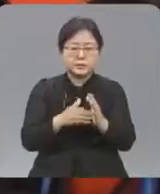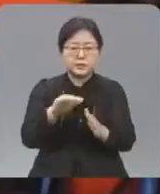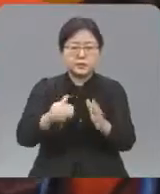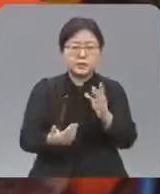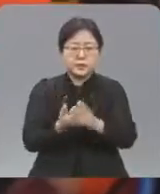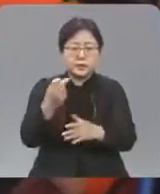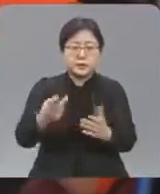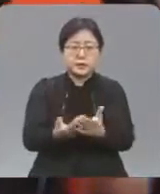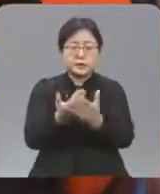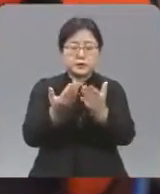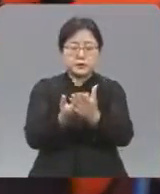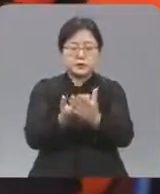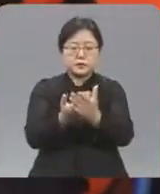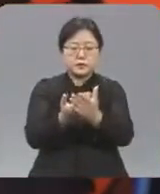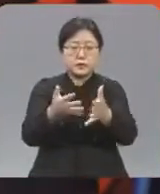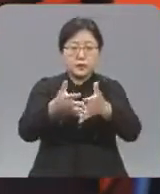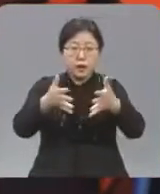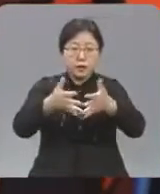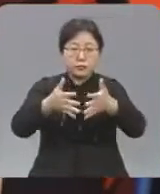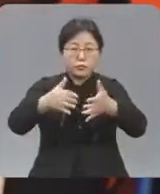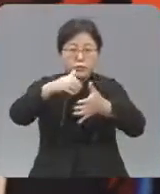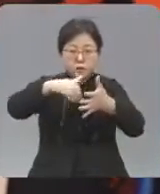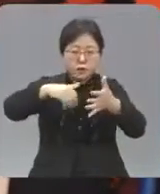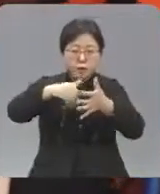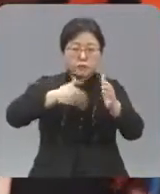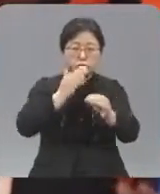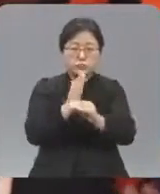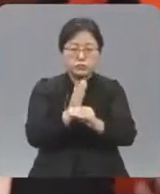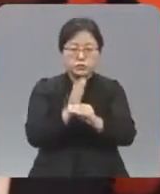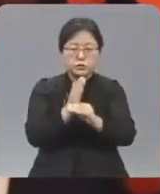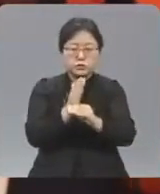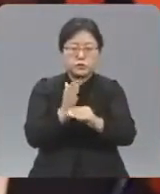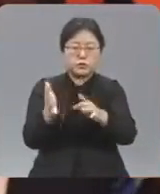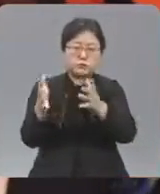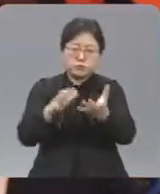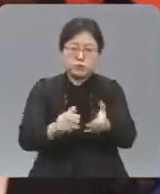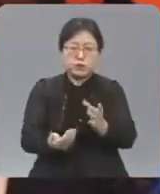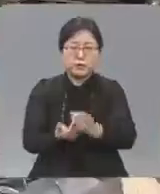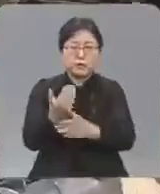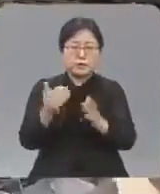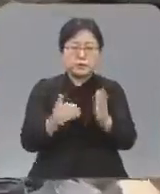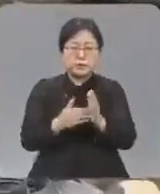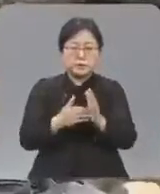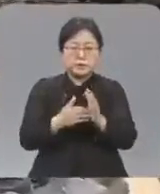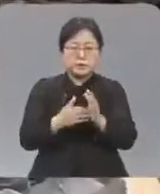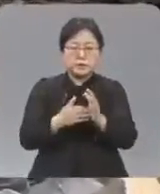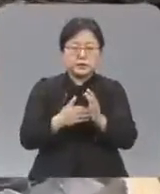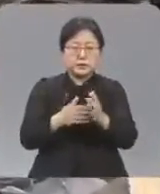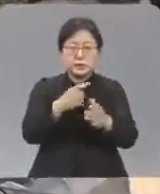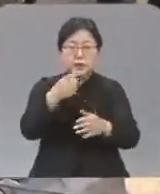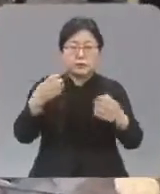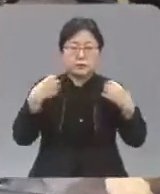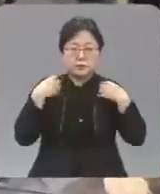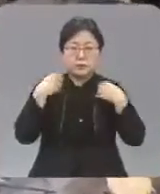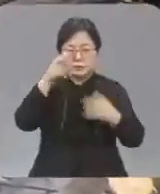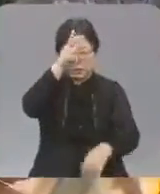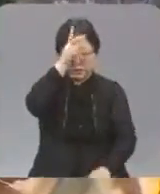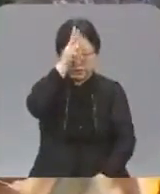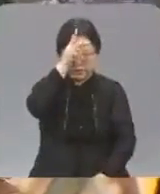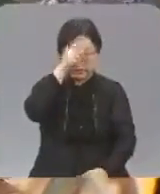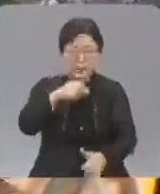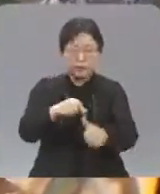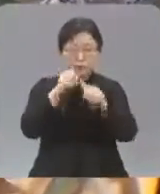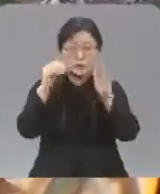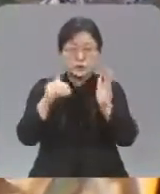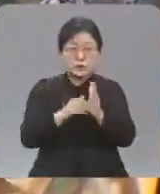사고는 재개발 구역 내 건축물 철거 공사 중 건물이 붕괴되어 발생했으며, 소방당국과 경찰은